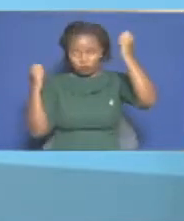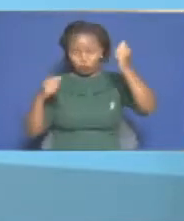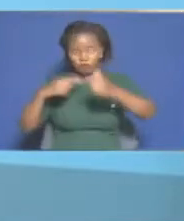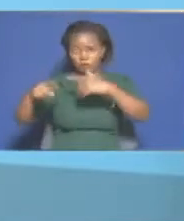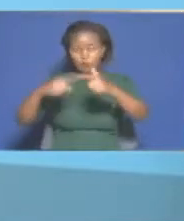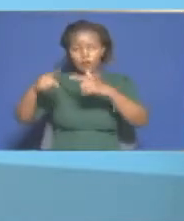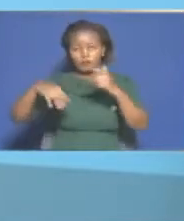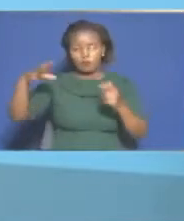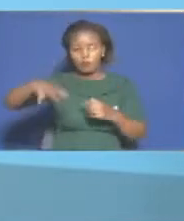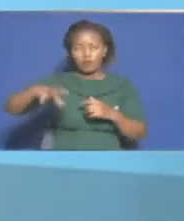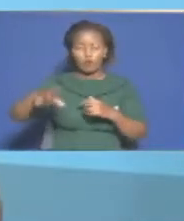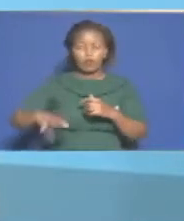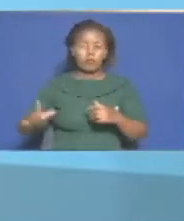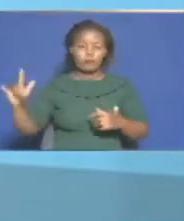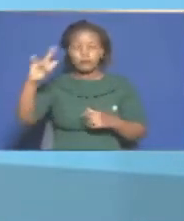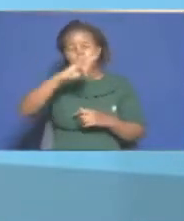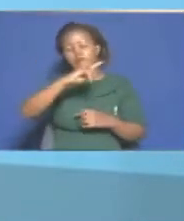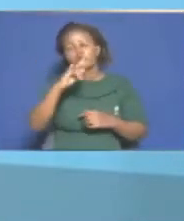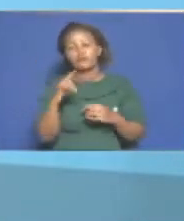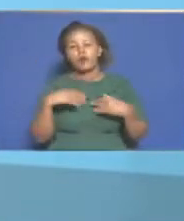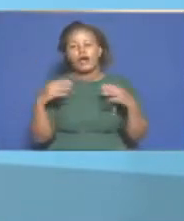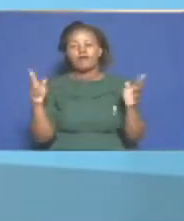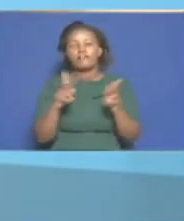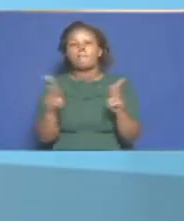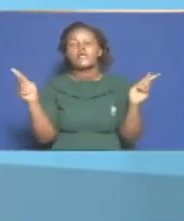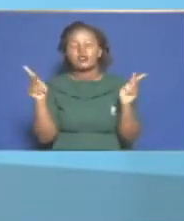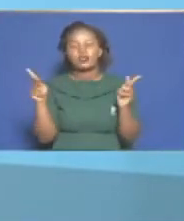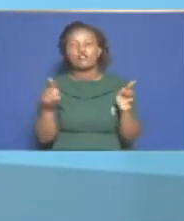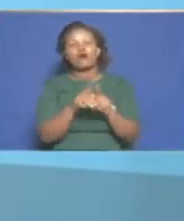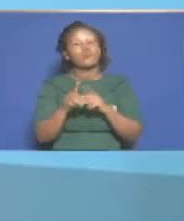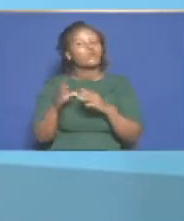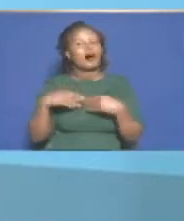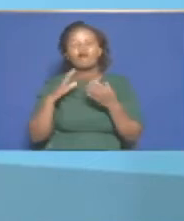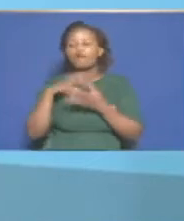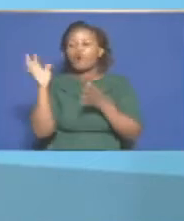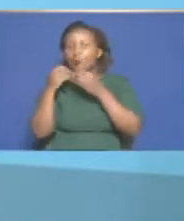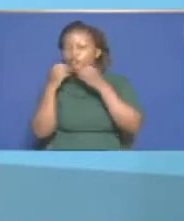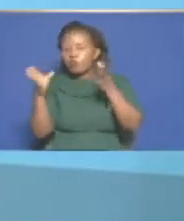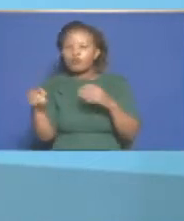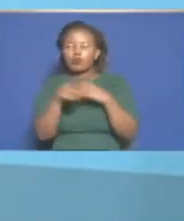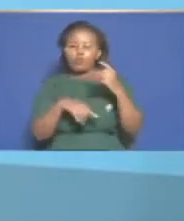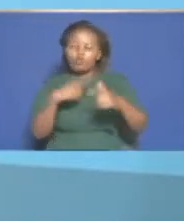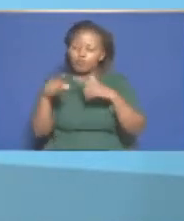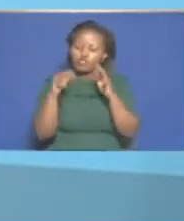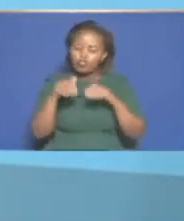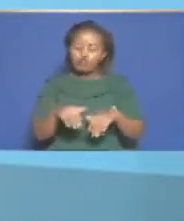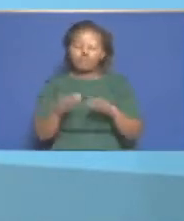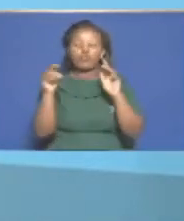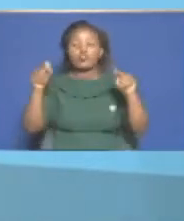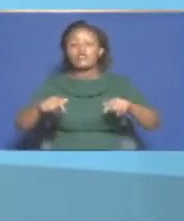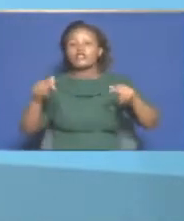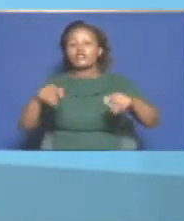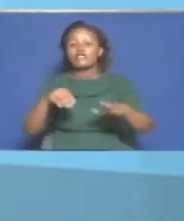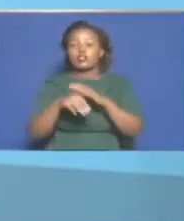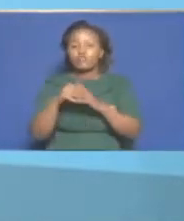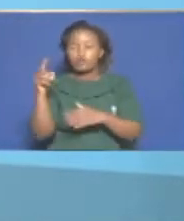Kongo katika shughuli hiyo ya uhifadhi wa amani. Na vile vile mtazamaji, kunazo taarifa nyinginezo ambazo tunafuatilia leo hii, ikiwemo kuhusiana na